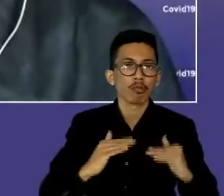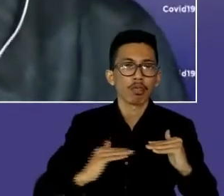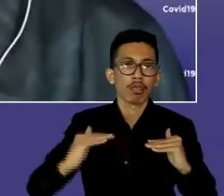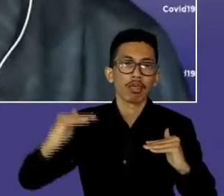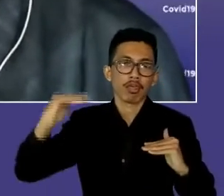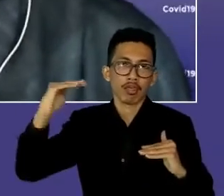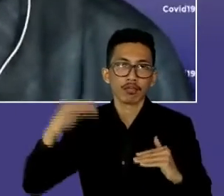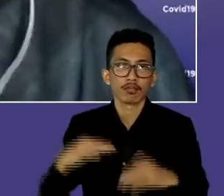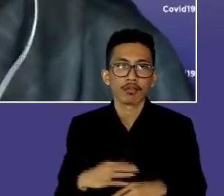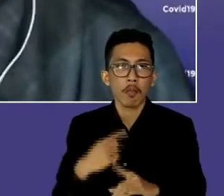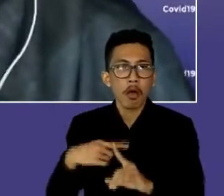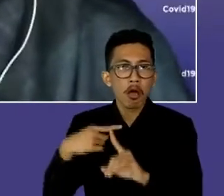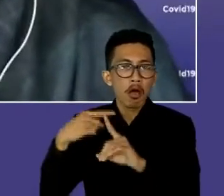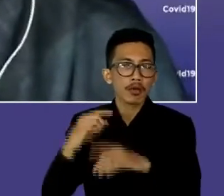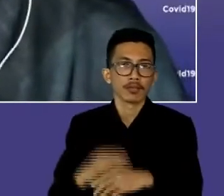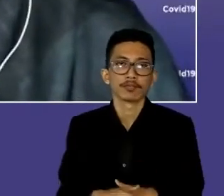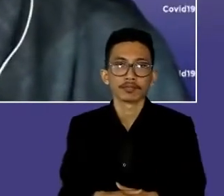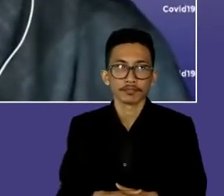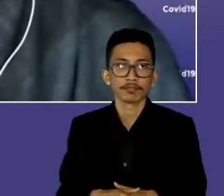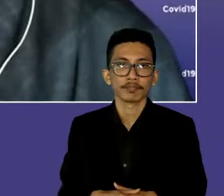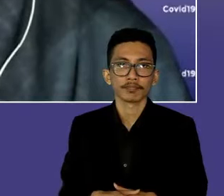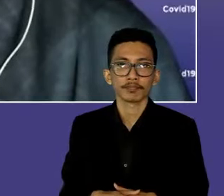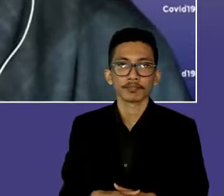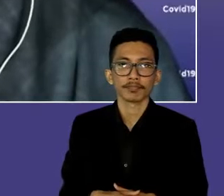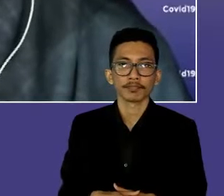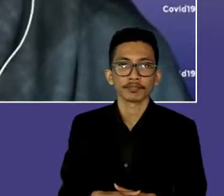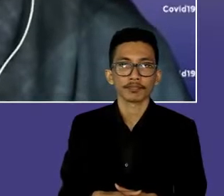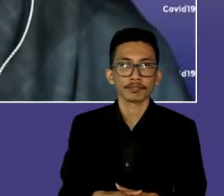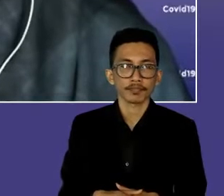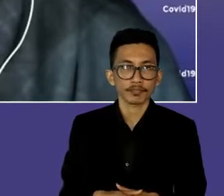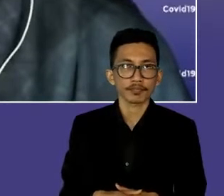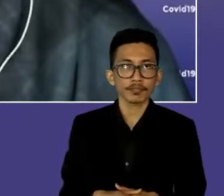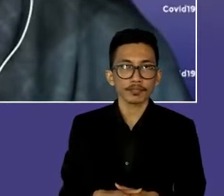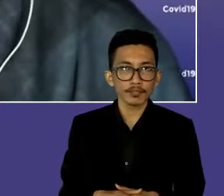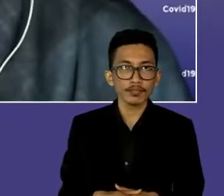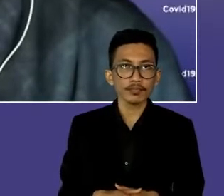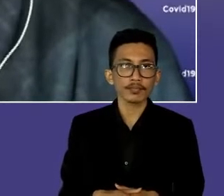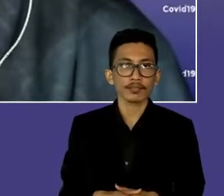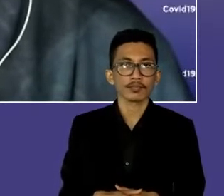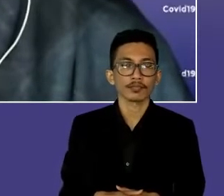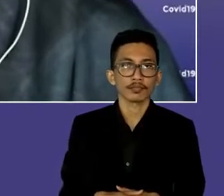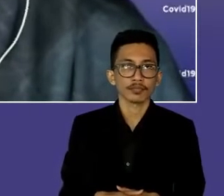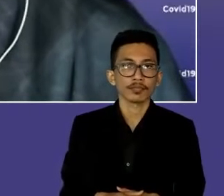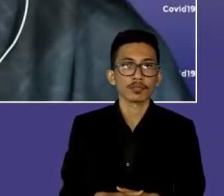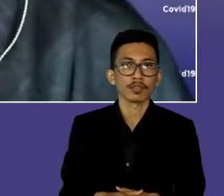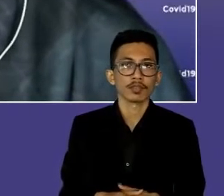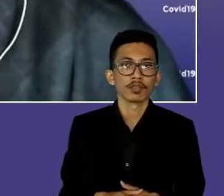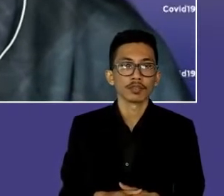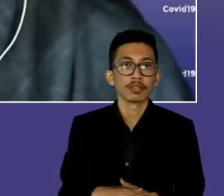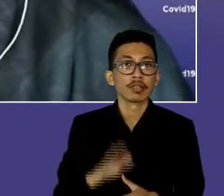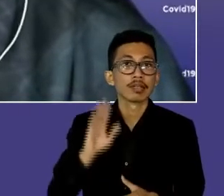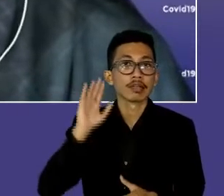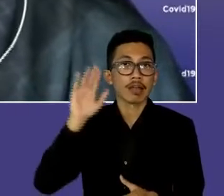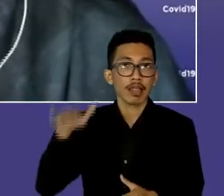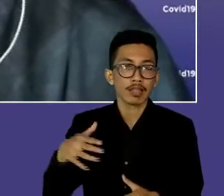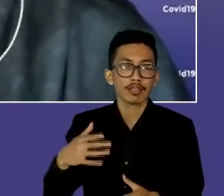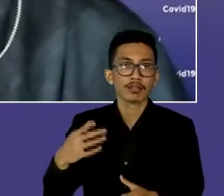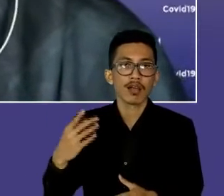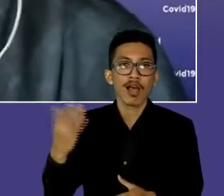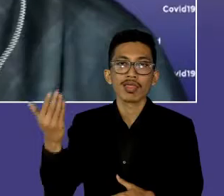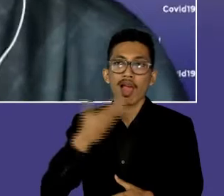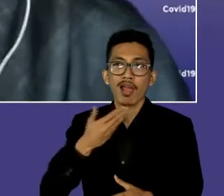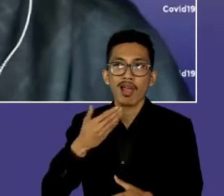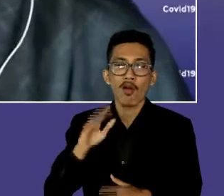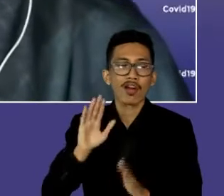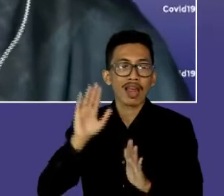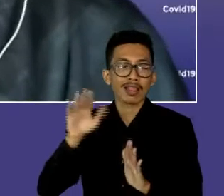pertanyaan dari Mbak Christine nih, Berita Satu, nanti yang berhubungan sama kontak tracing. Kebetulan memang bicaranya non-Jawa Bali. Nanti kita bahas belakangan ya Mbak